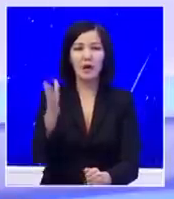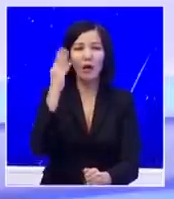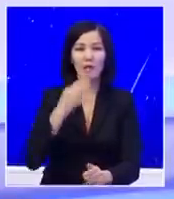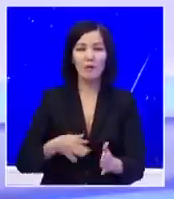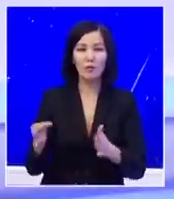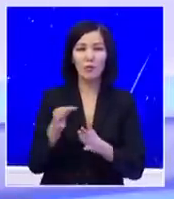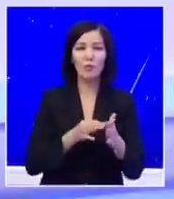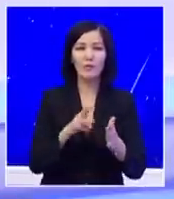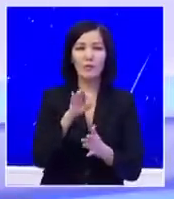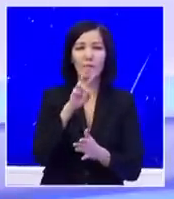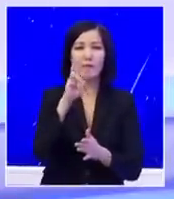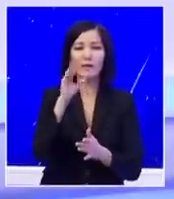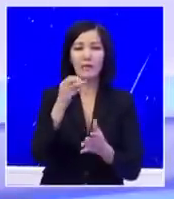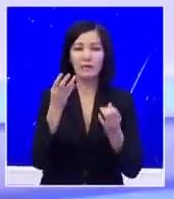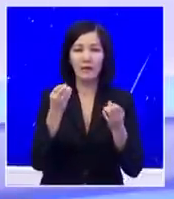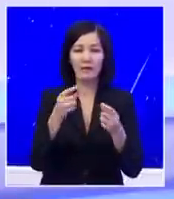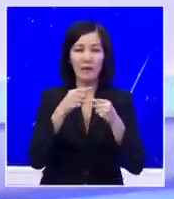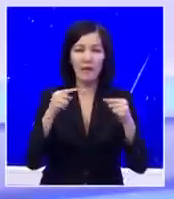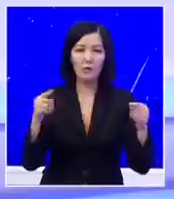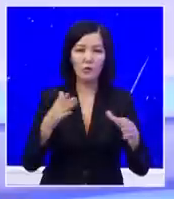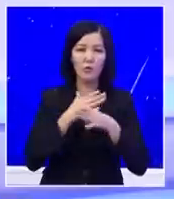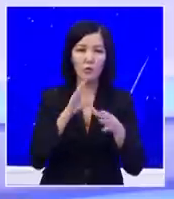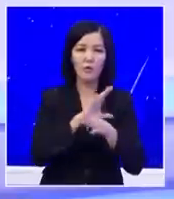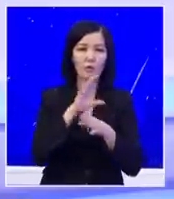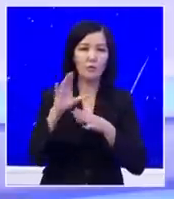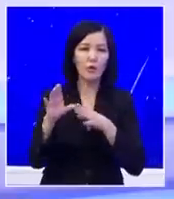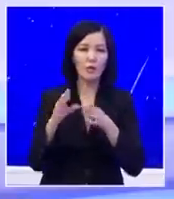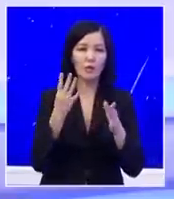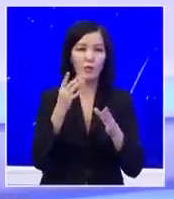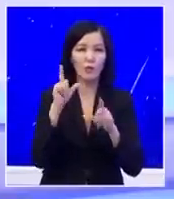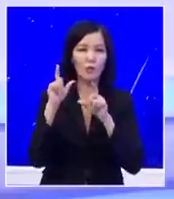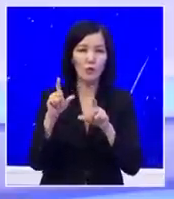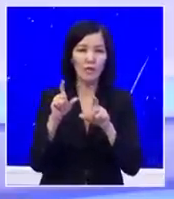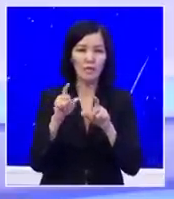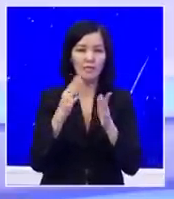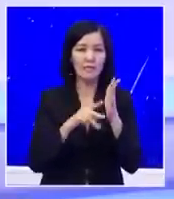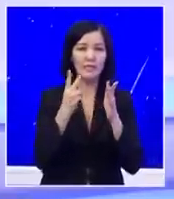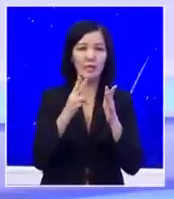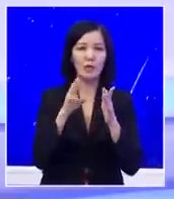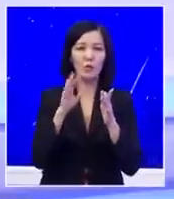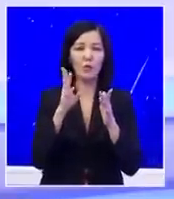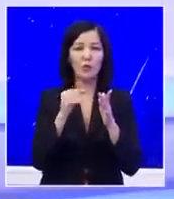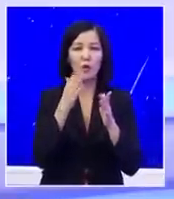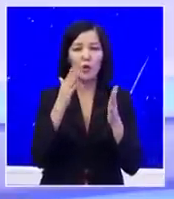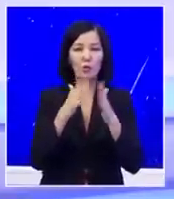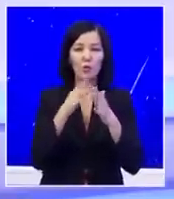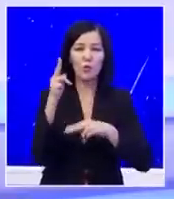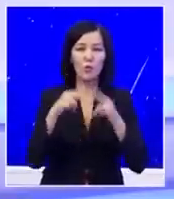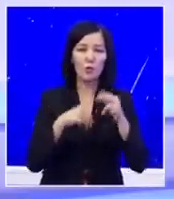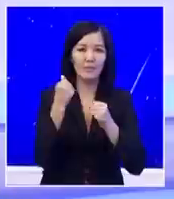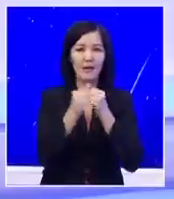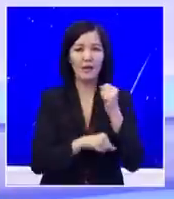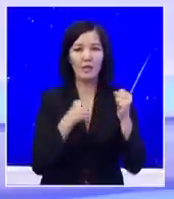Жетісулықтар мақтаралдық ағайынға тағы да гуманитарлық көмек жөнелтті. Бұл жолы төрт көлікке тиелген 82 тонна ұйғырлысынаға жетті